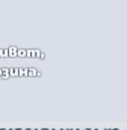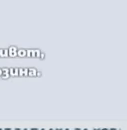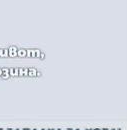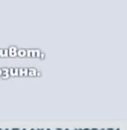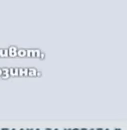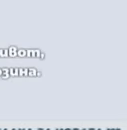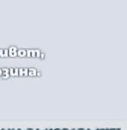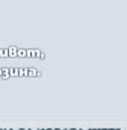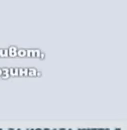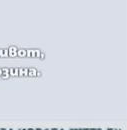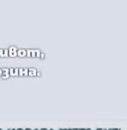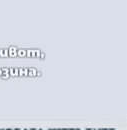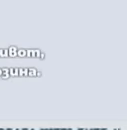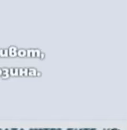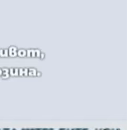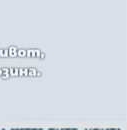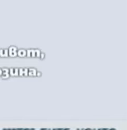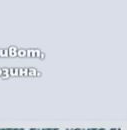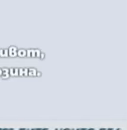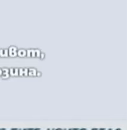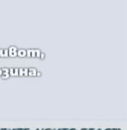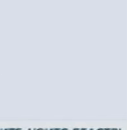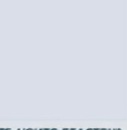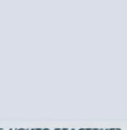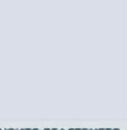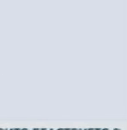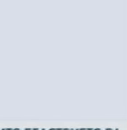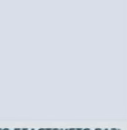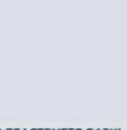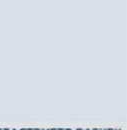devoted service and all she meant to so many of us.